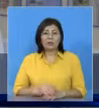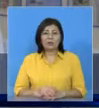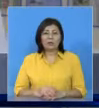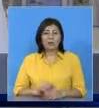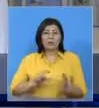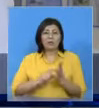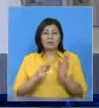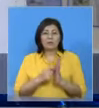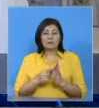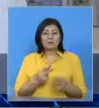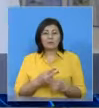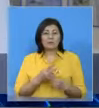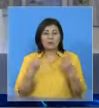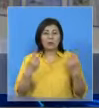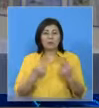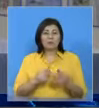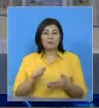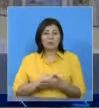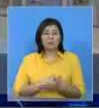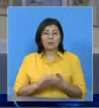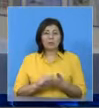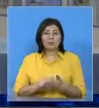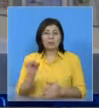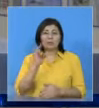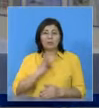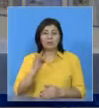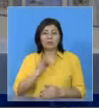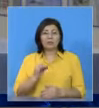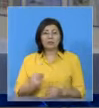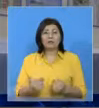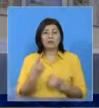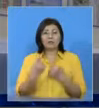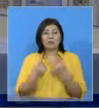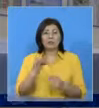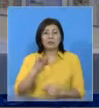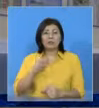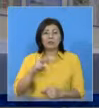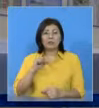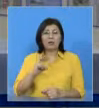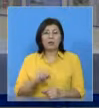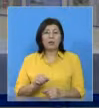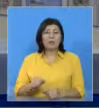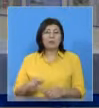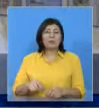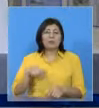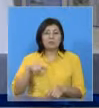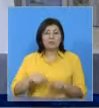зала демонстрирует материалы об истории возникновения ислама. Также здесь можно